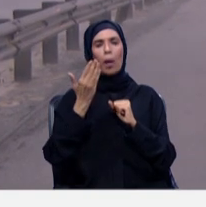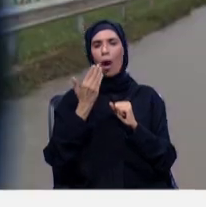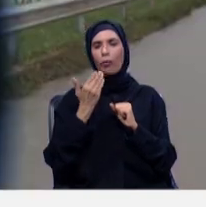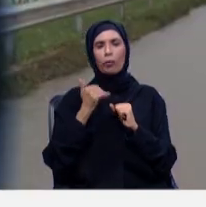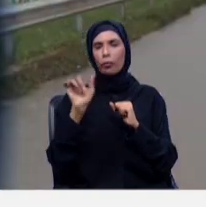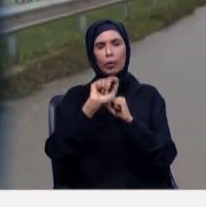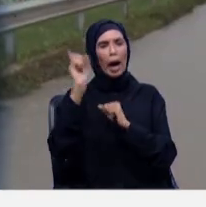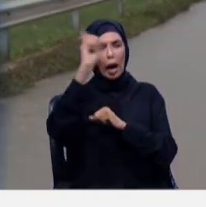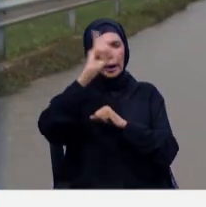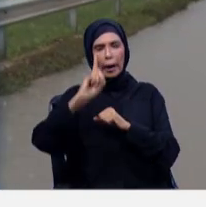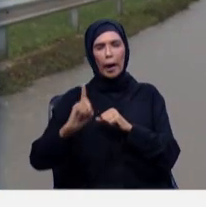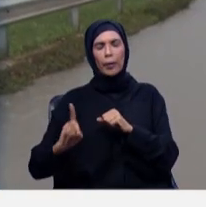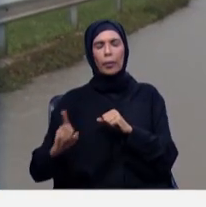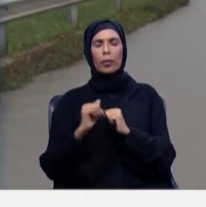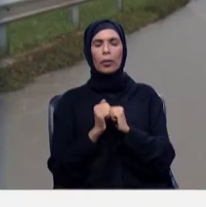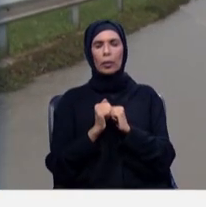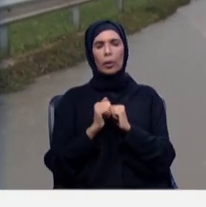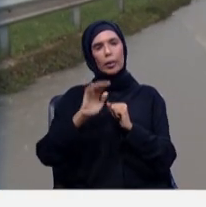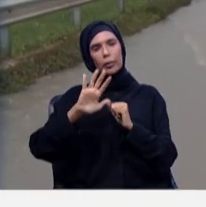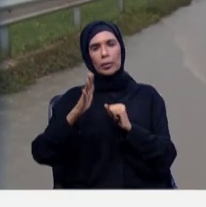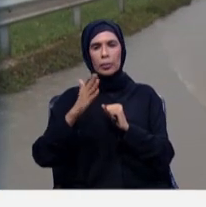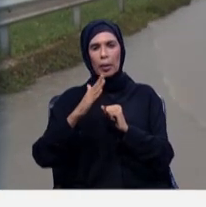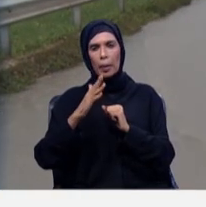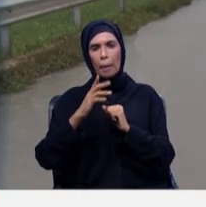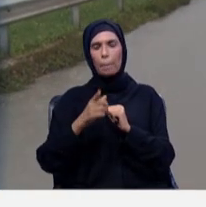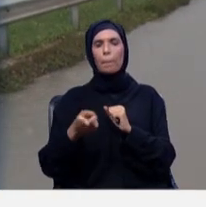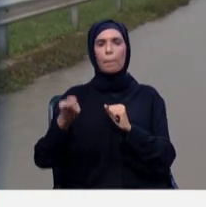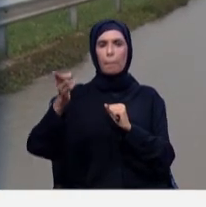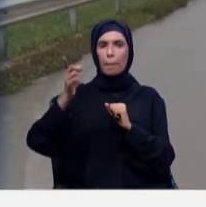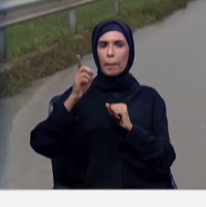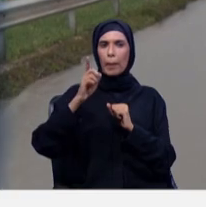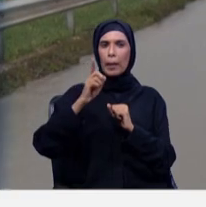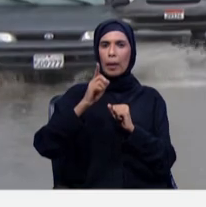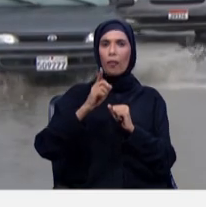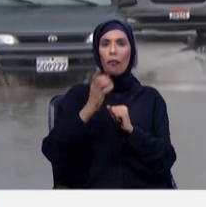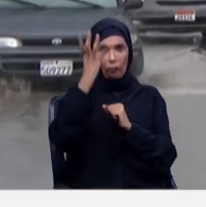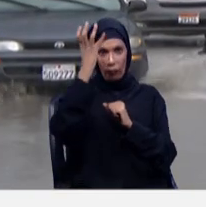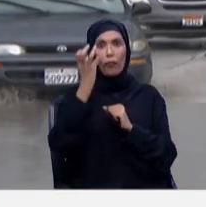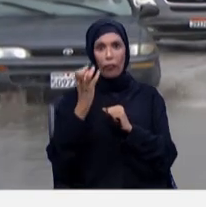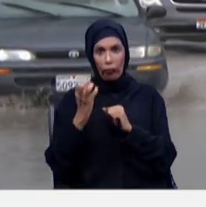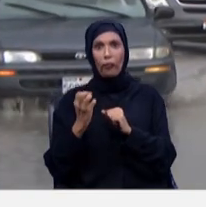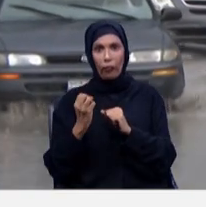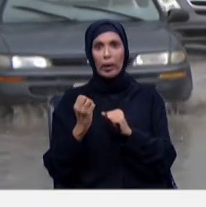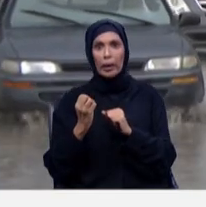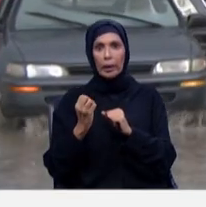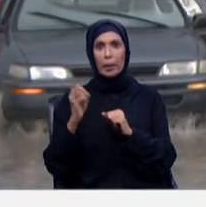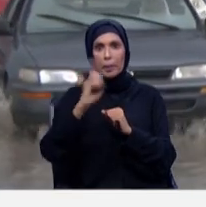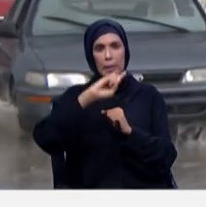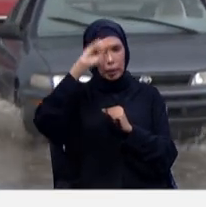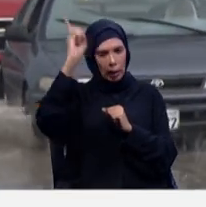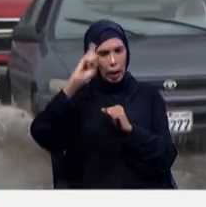رعدية، ولكن يتكون متوقعينها خلال فترة المساء أو خلال فترة الليل تتكون خلايا رعدية